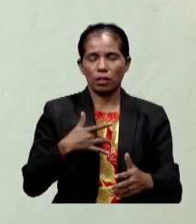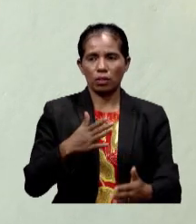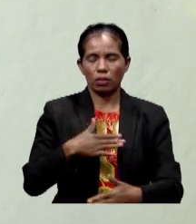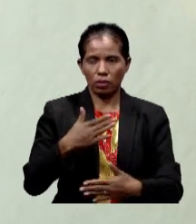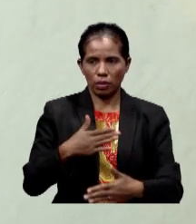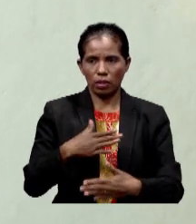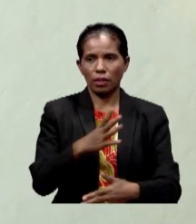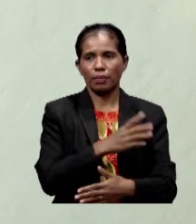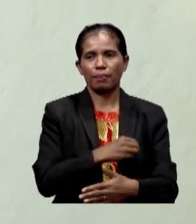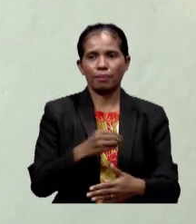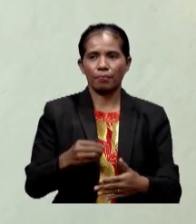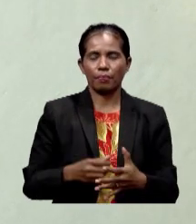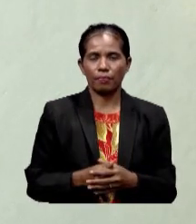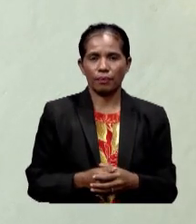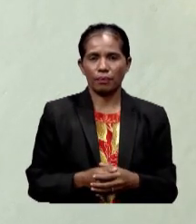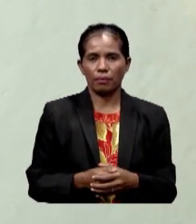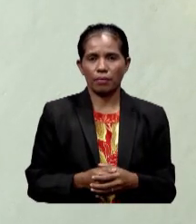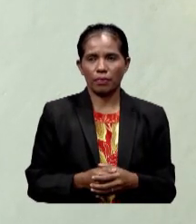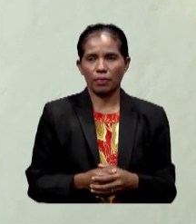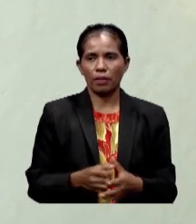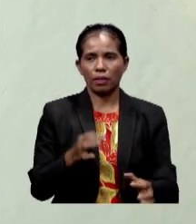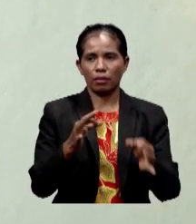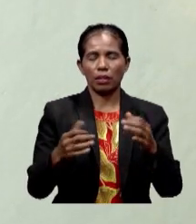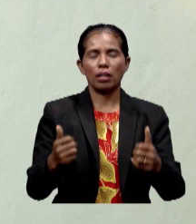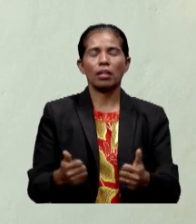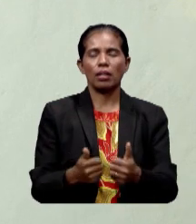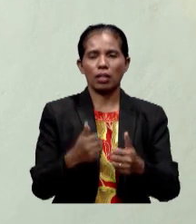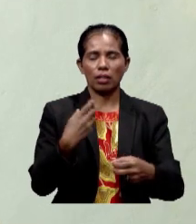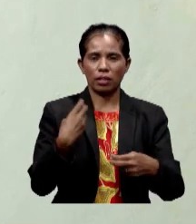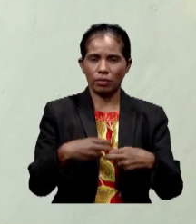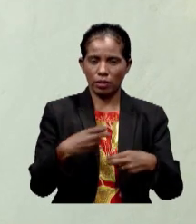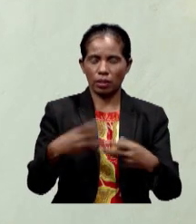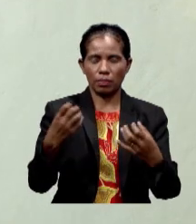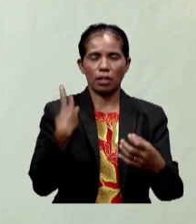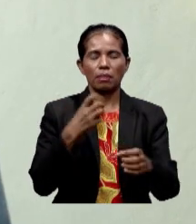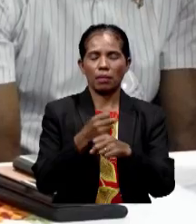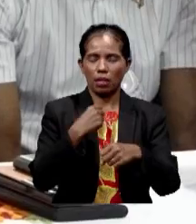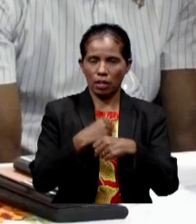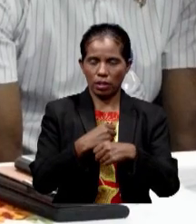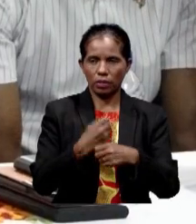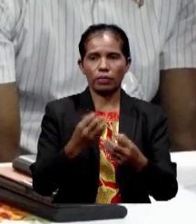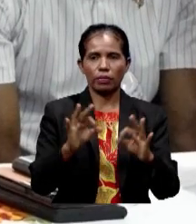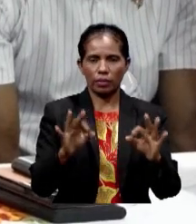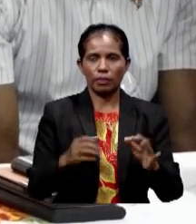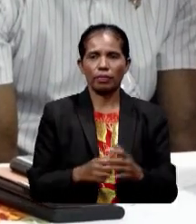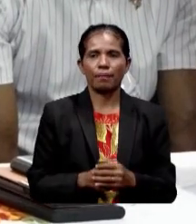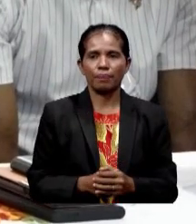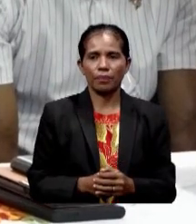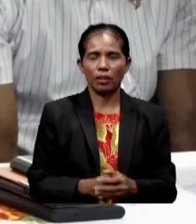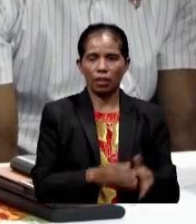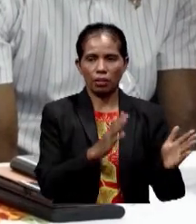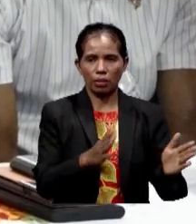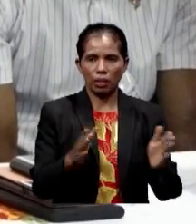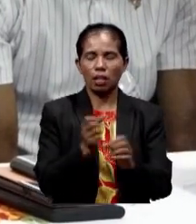kan konten itu bes mas kalau disuruh lewat mungkin ambil realisasi ini nih tahun ini. Enquanto proseso